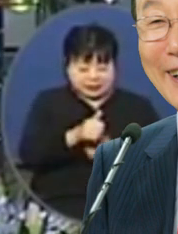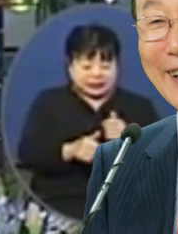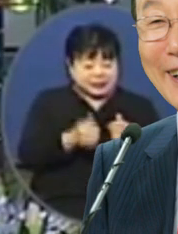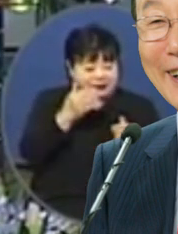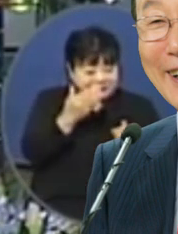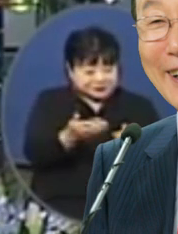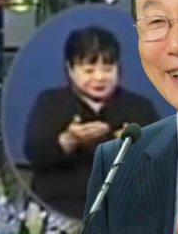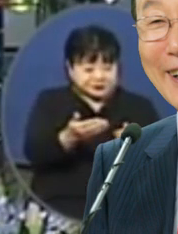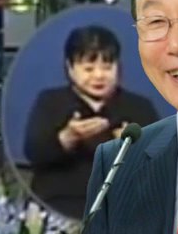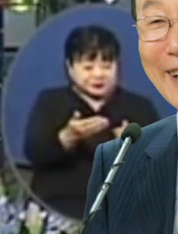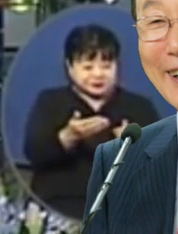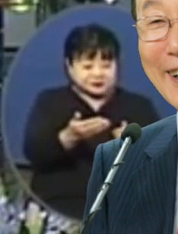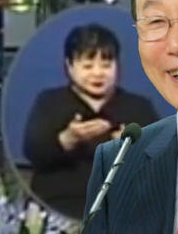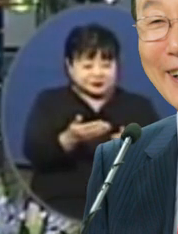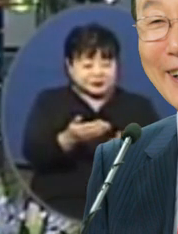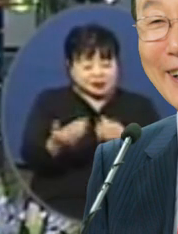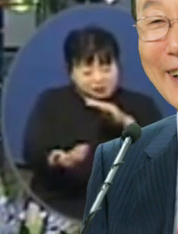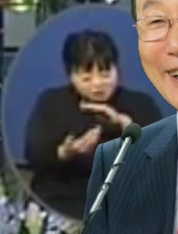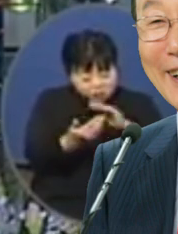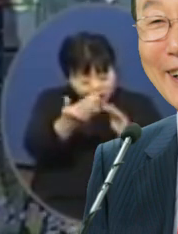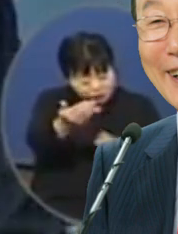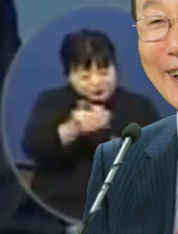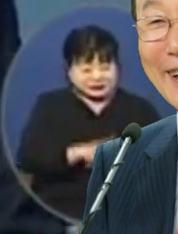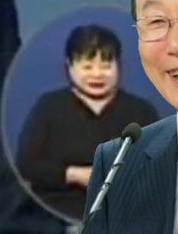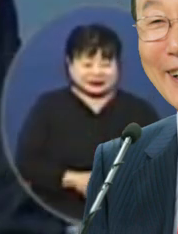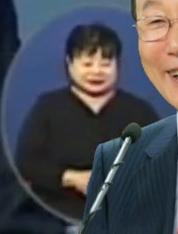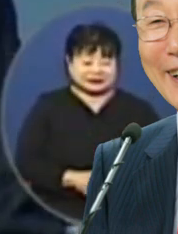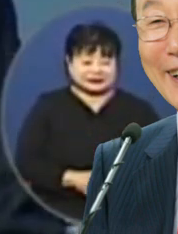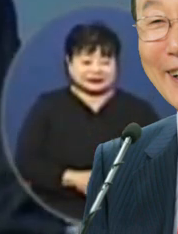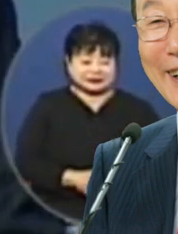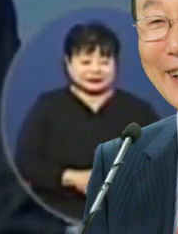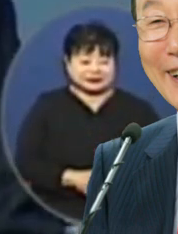하나님은 그것을 이루어 주시는 것입니다.